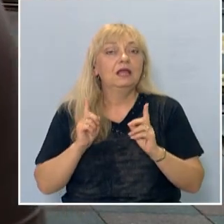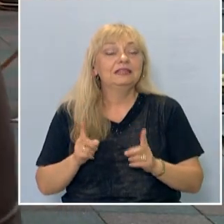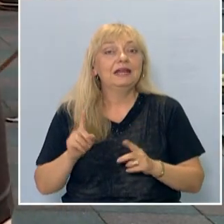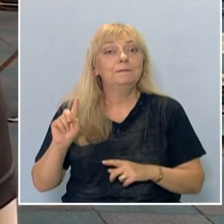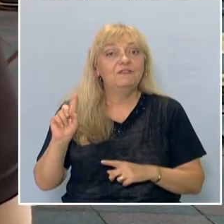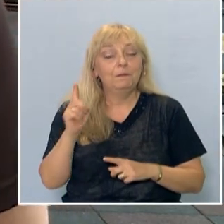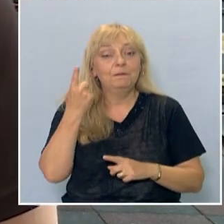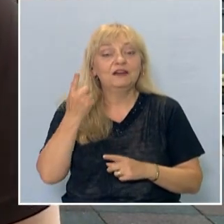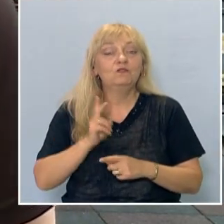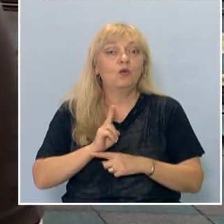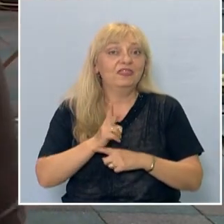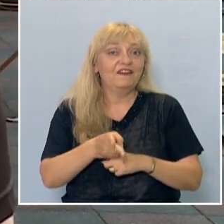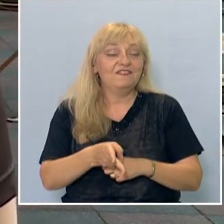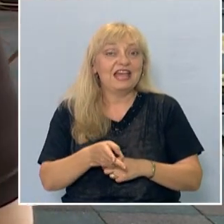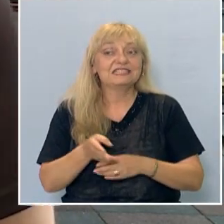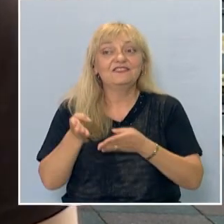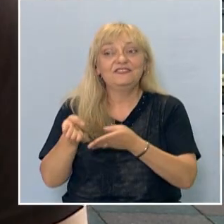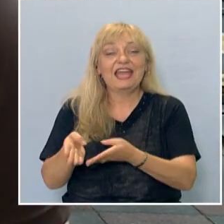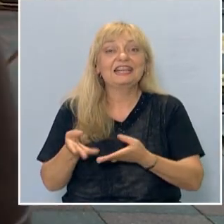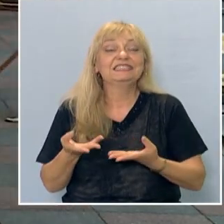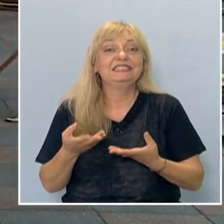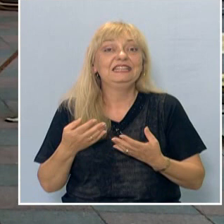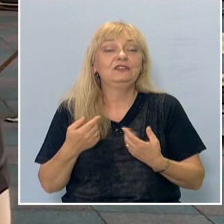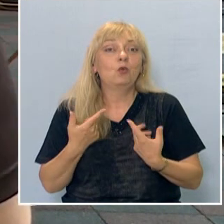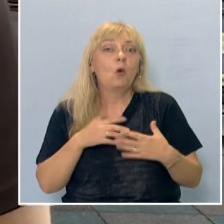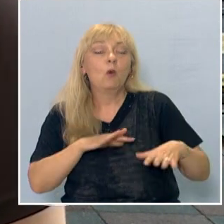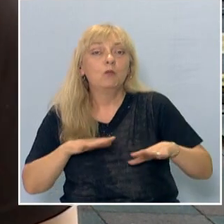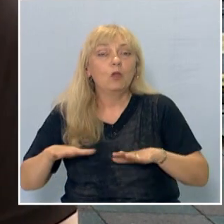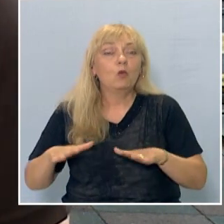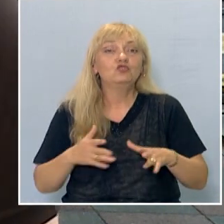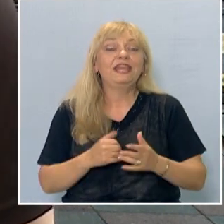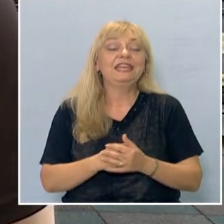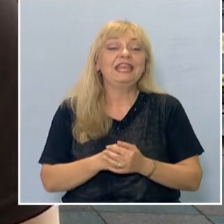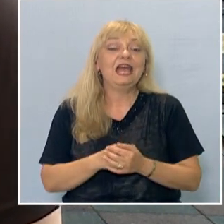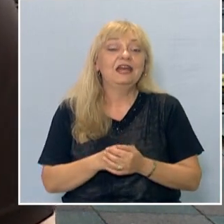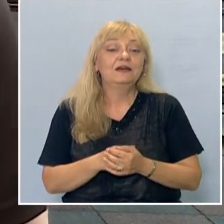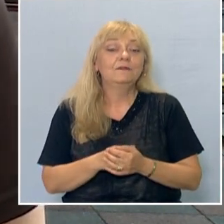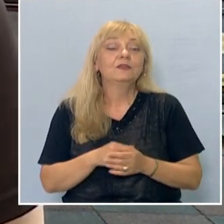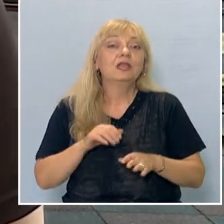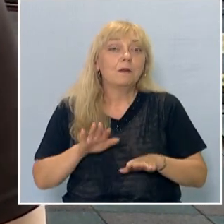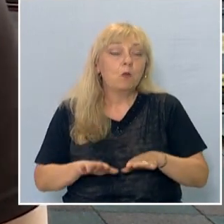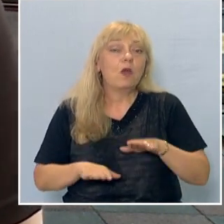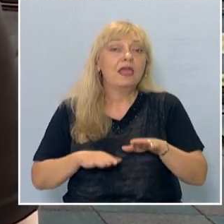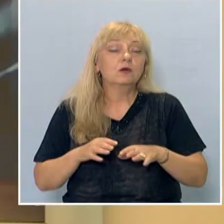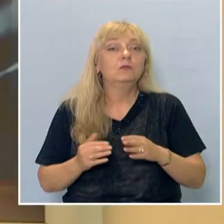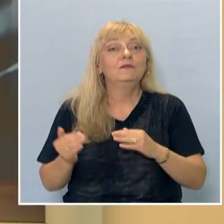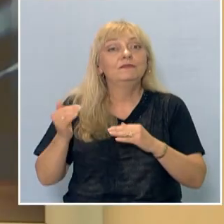първо да вляза в тяхните обувки, деца казва, и полека-лека да